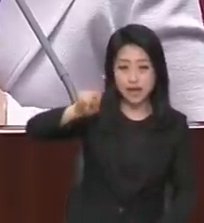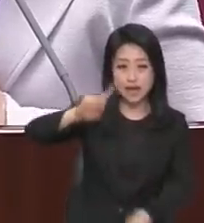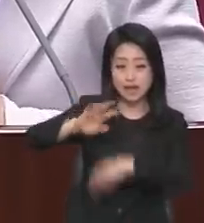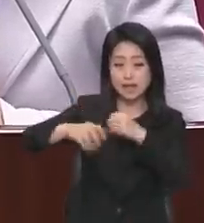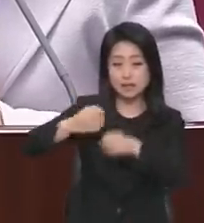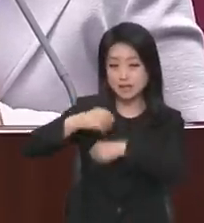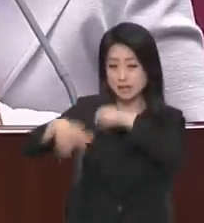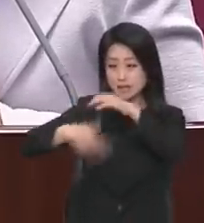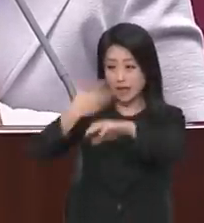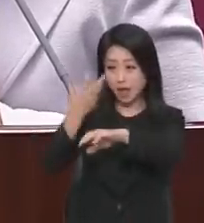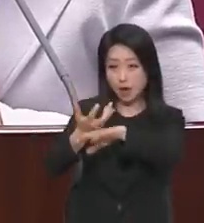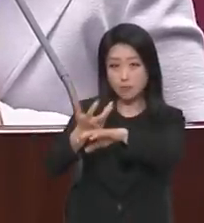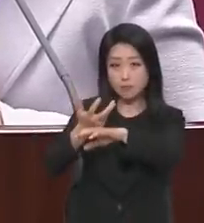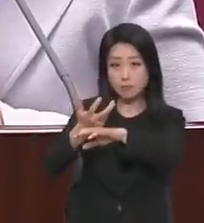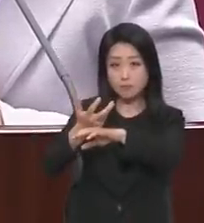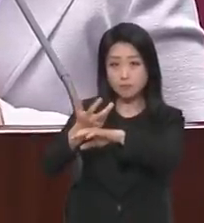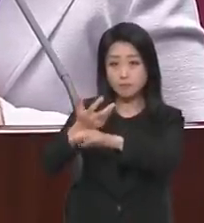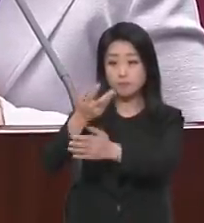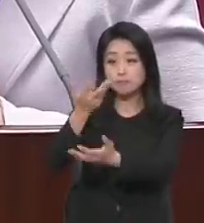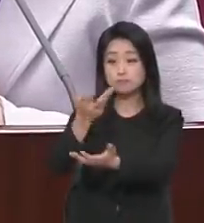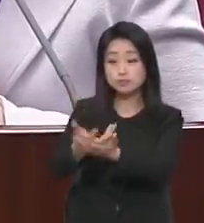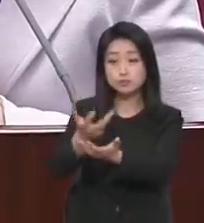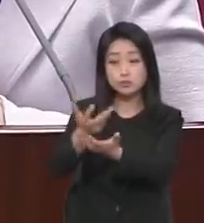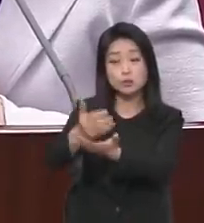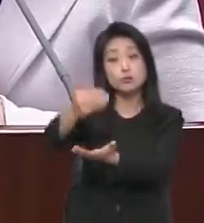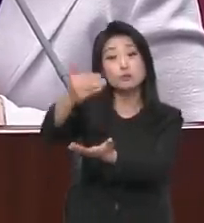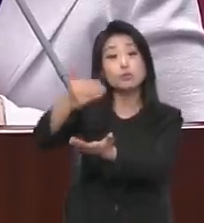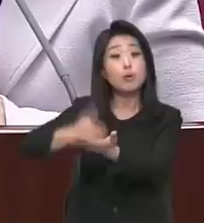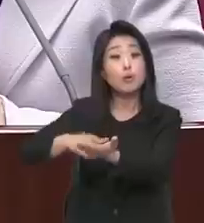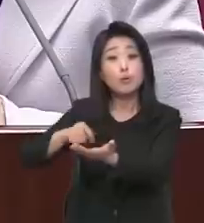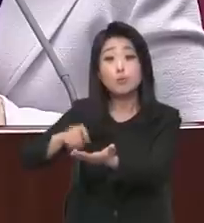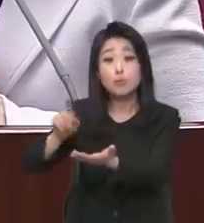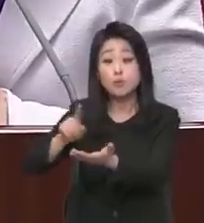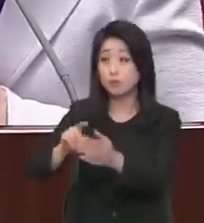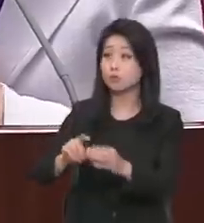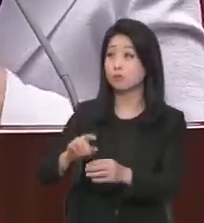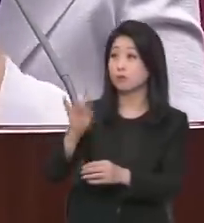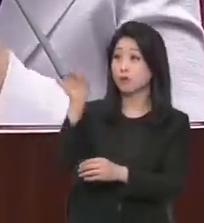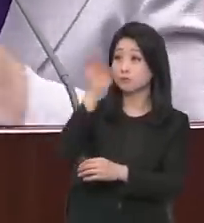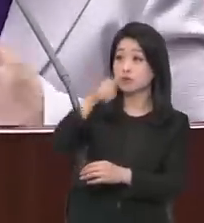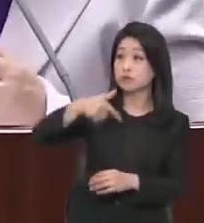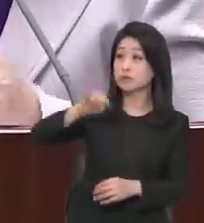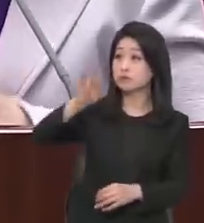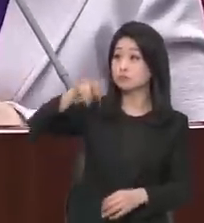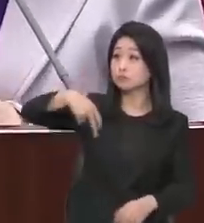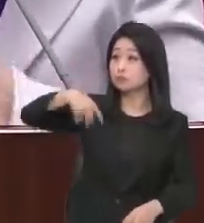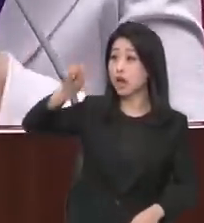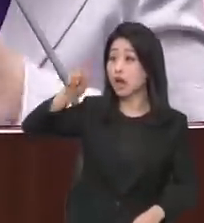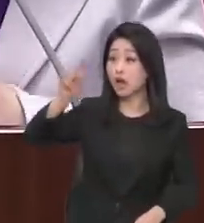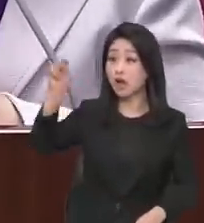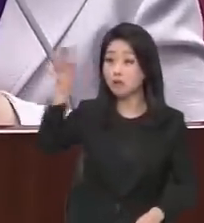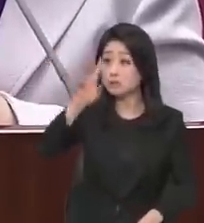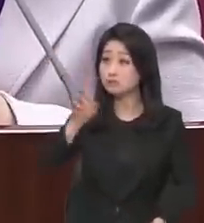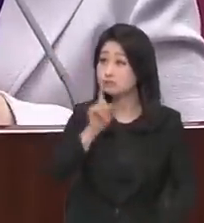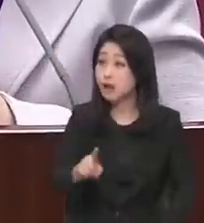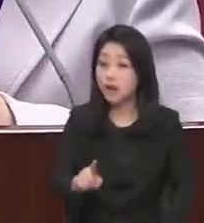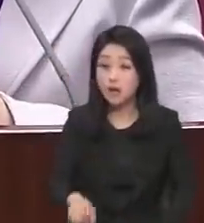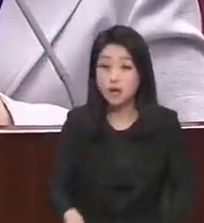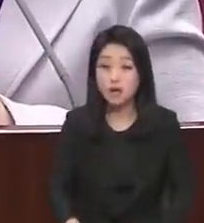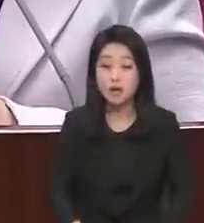내부 검토 자료인가요? 왜 갑자기 또 기무사가 나옵니까? 아, 제가 지금 여쭈는 겁니다.